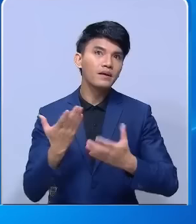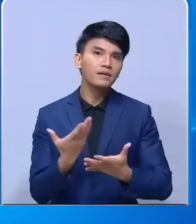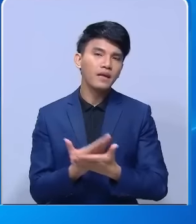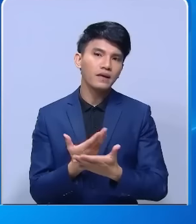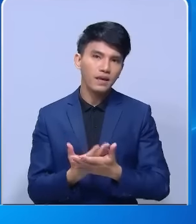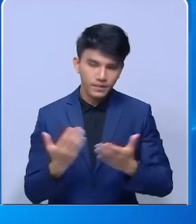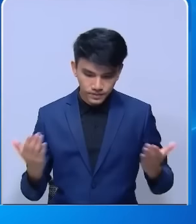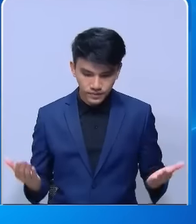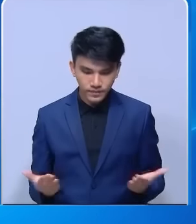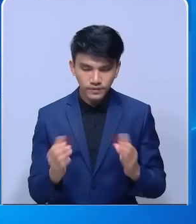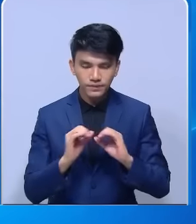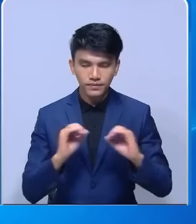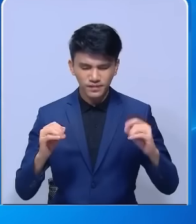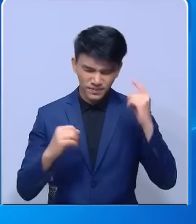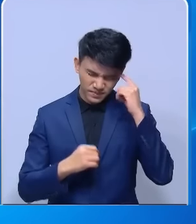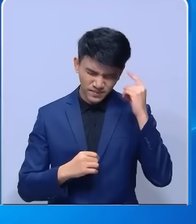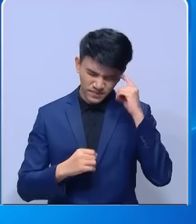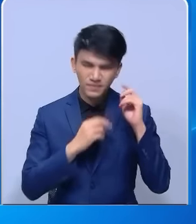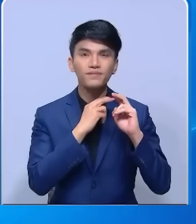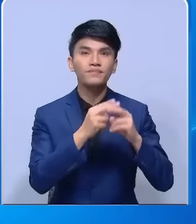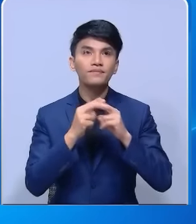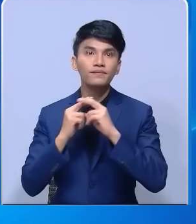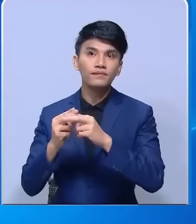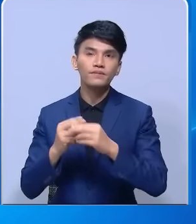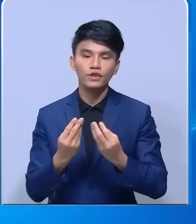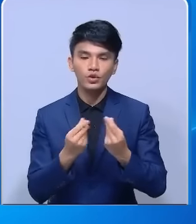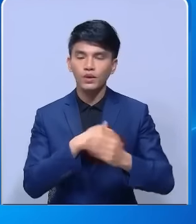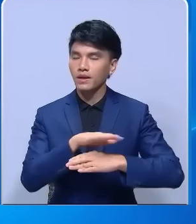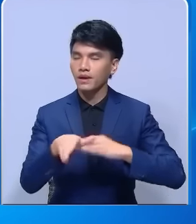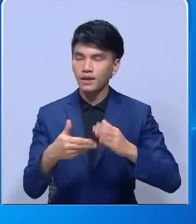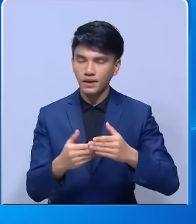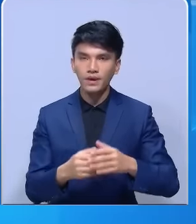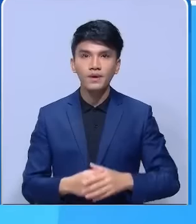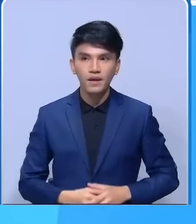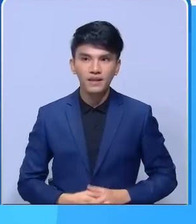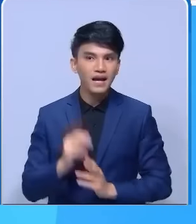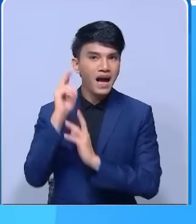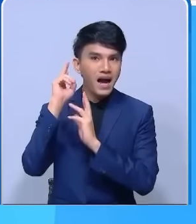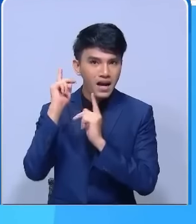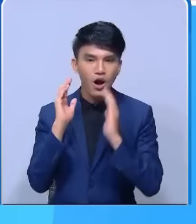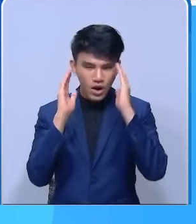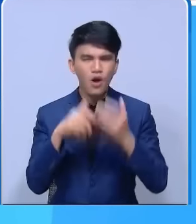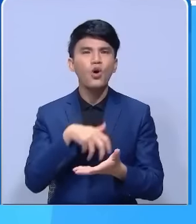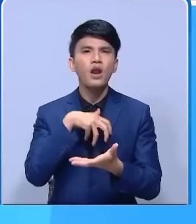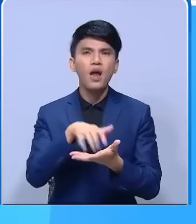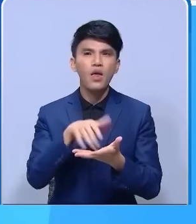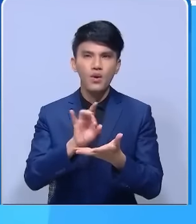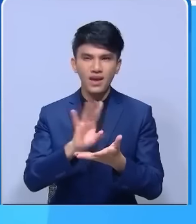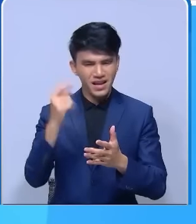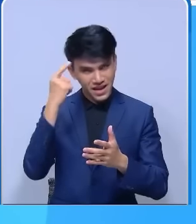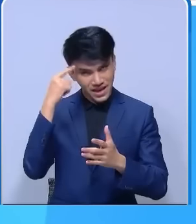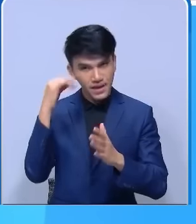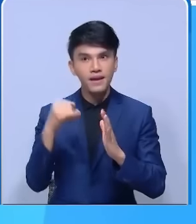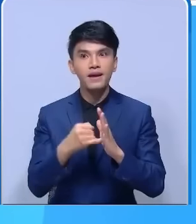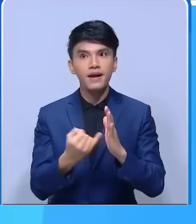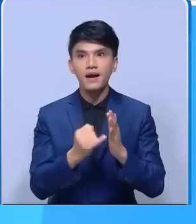สนับสนุนมีแต่การคาดเดาจากข้อมูลตัวเลขที่มาจากคาวหรือคำบอกเล่าของพยานค่ะคิดง่ายๆ